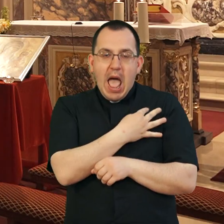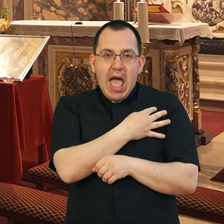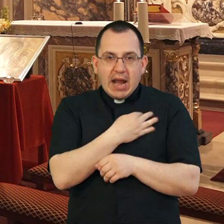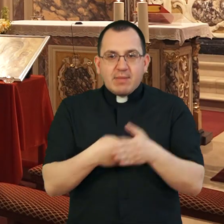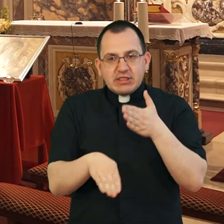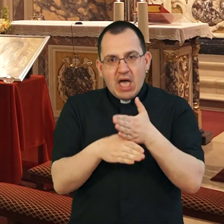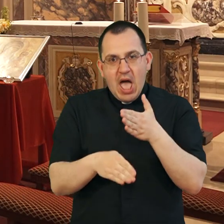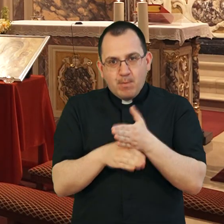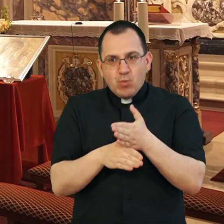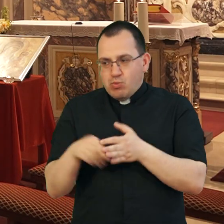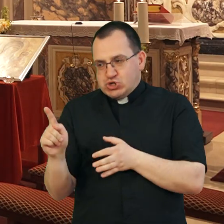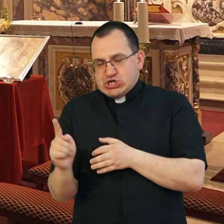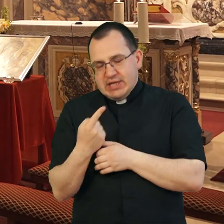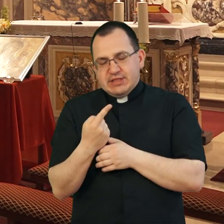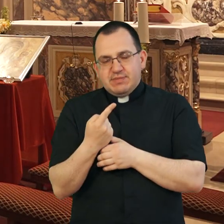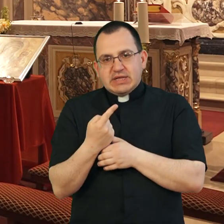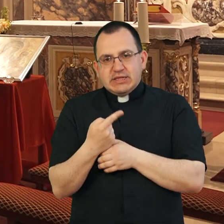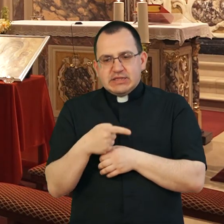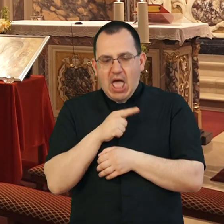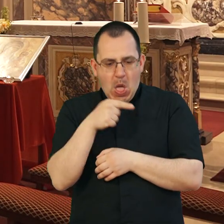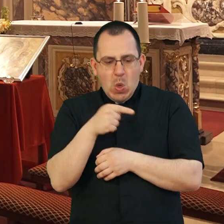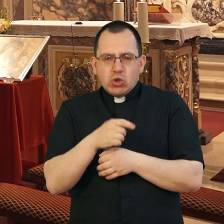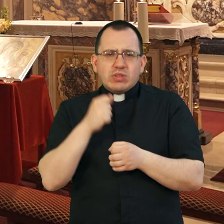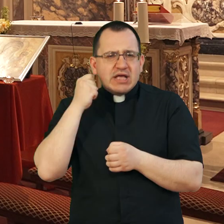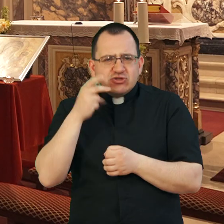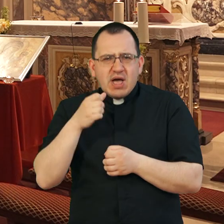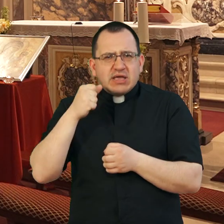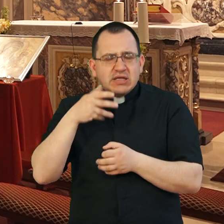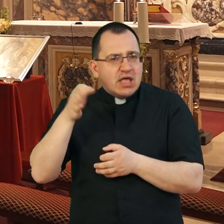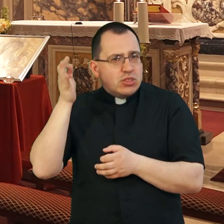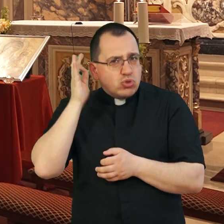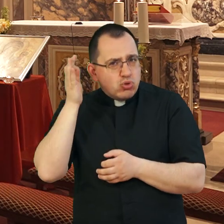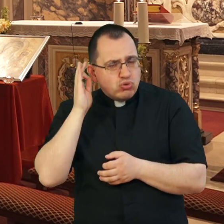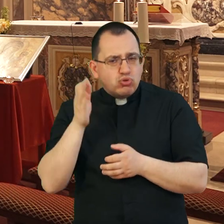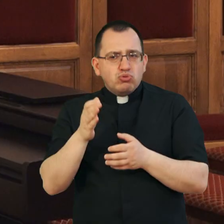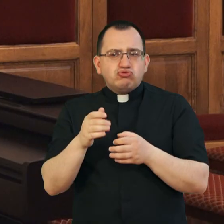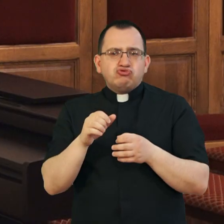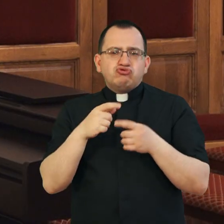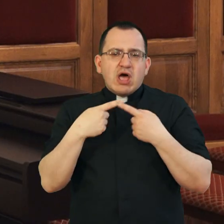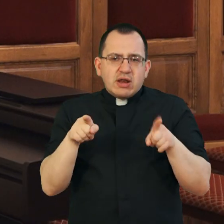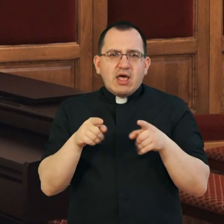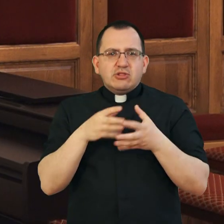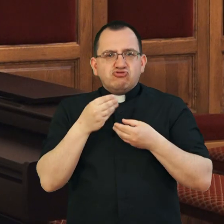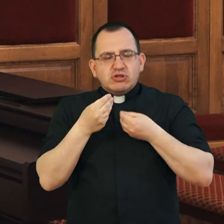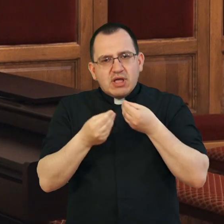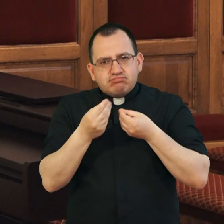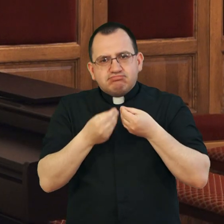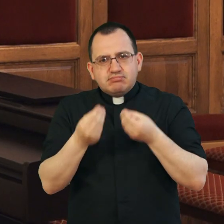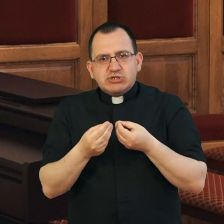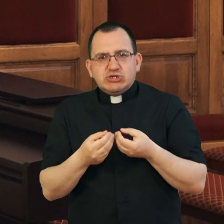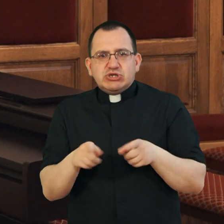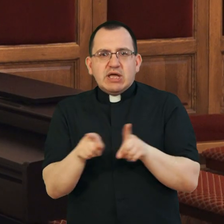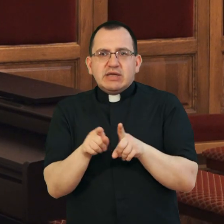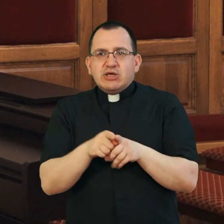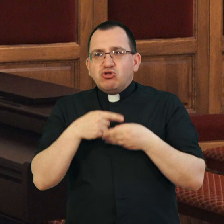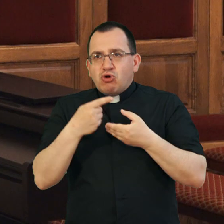izbjeglim sunarodnjacima, te svakodnevno svjedoči teškim ratnim iskustvima i pričama, te ističe koliko je važan i